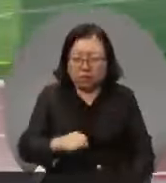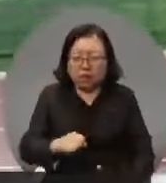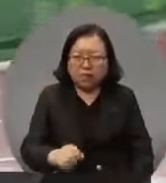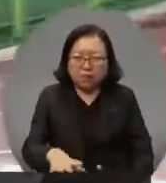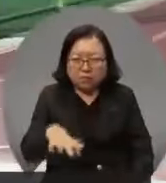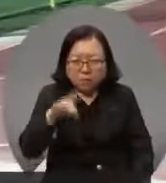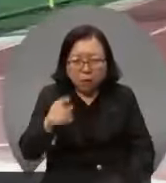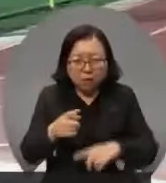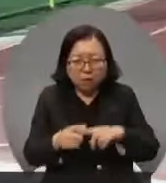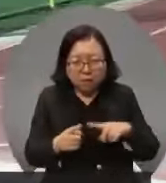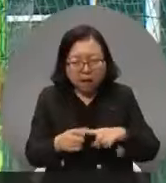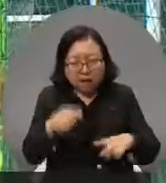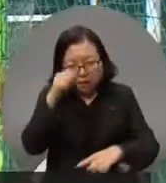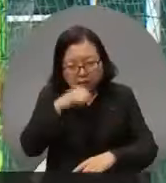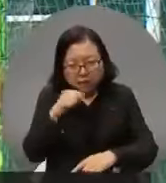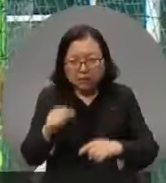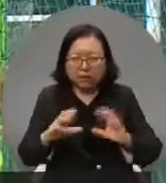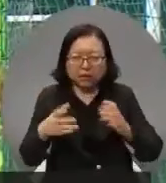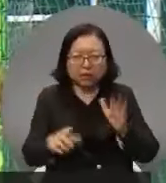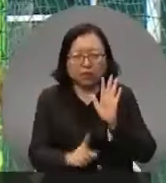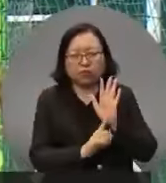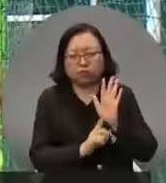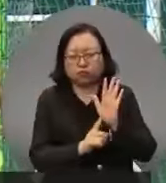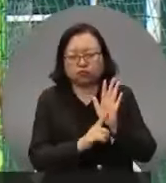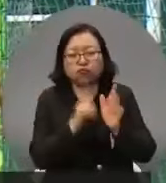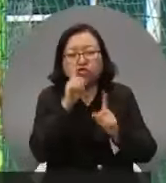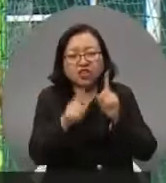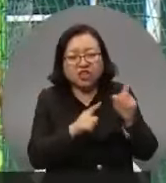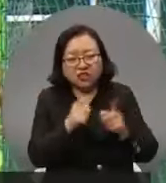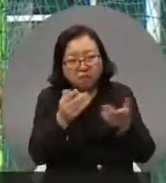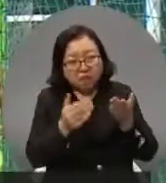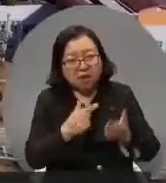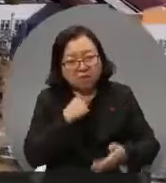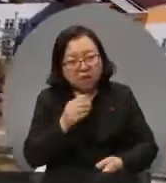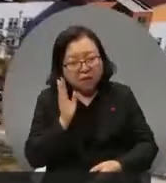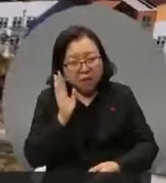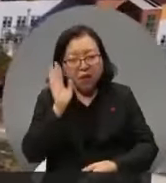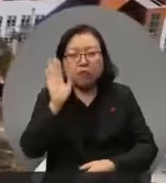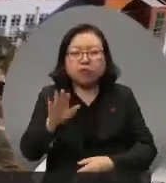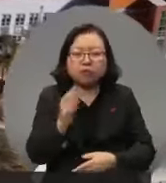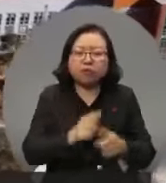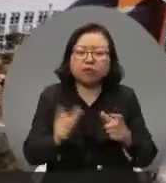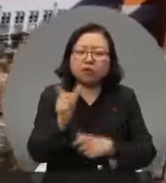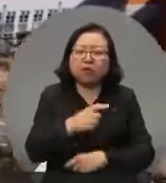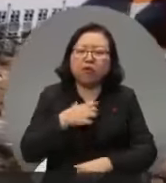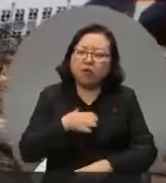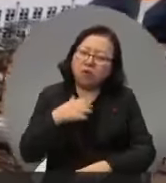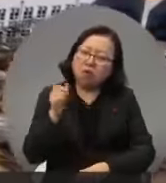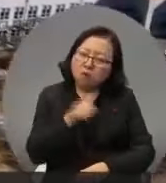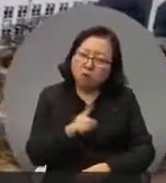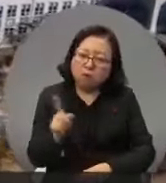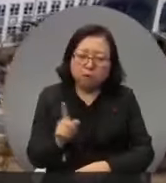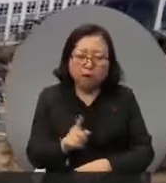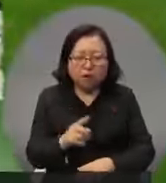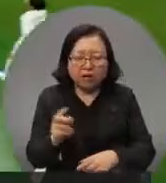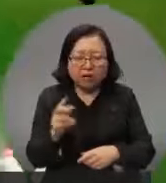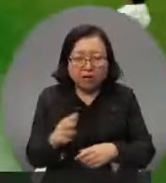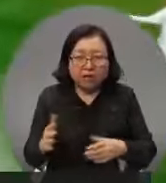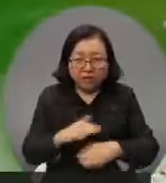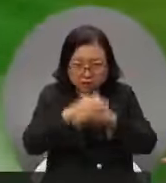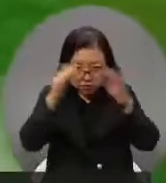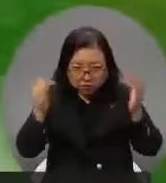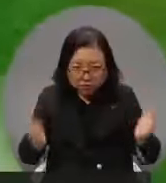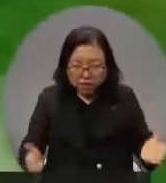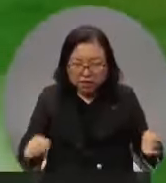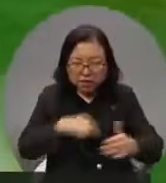사업으로 충당할 계획이지만 앞으로가 더 걱정입니다. 에어돔 설치로 냉난방비로 한 해 수억 원의 비용이